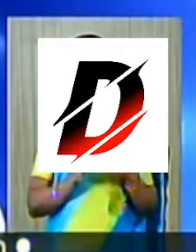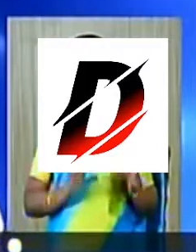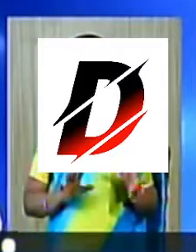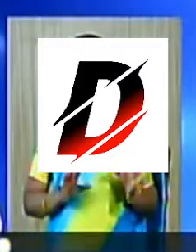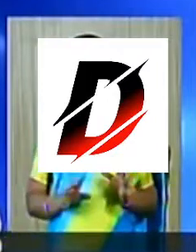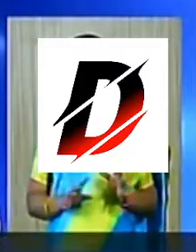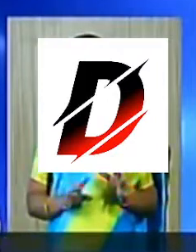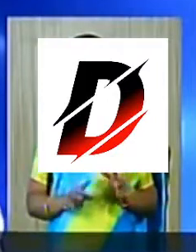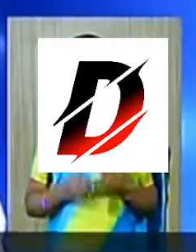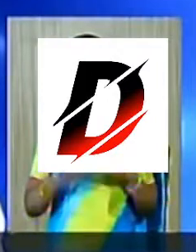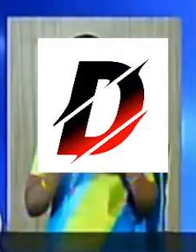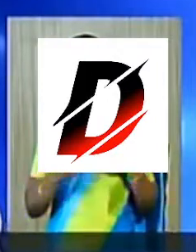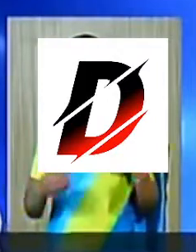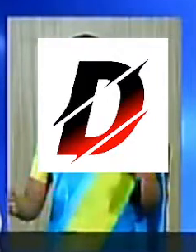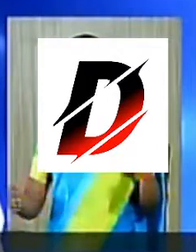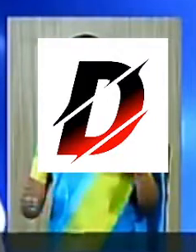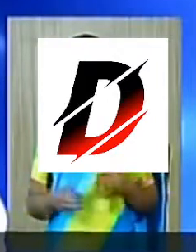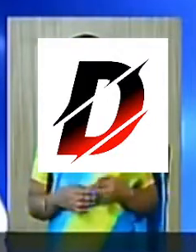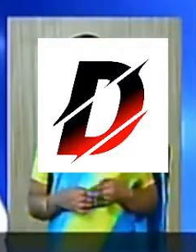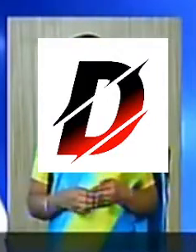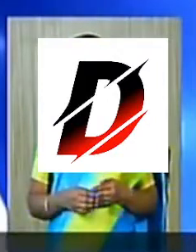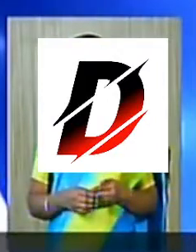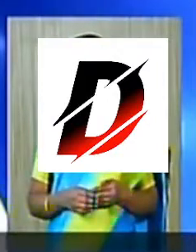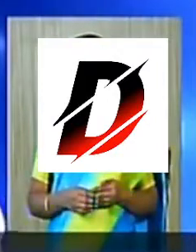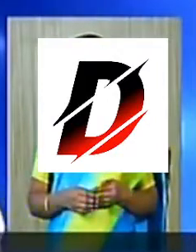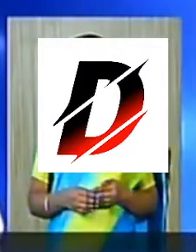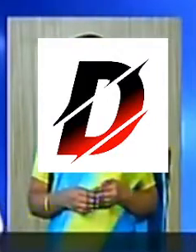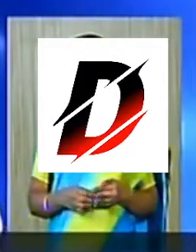போட்டோம். இப்போ அதனுடைய தொடர்ச்சி.